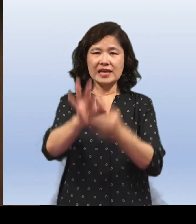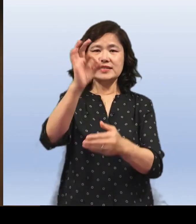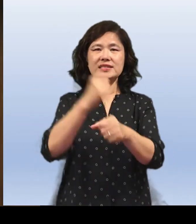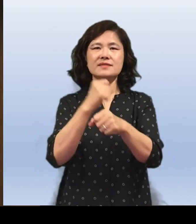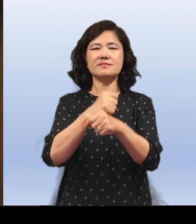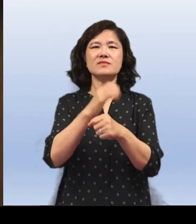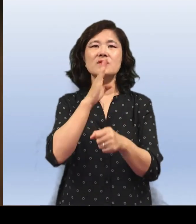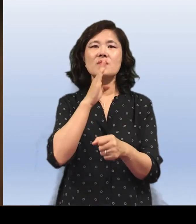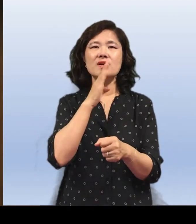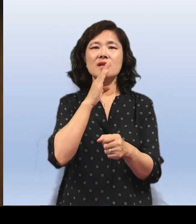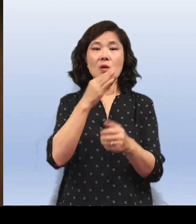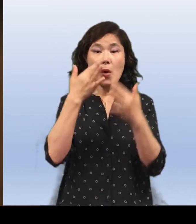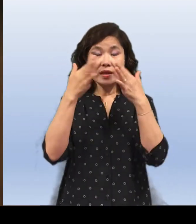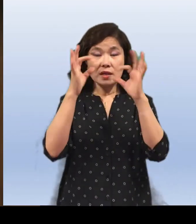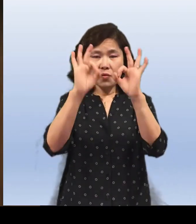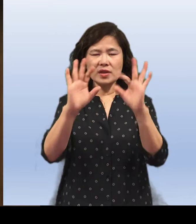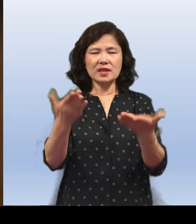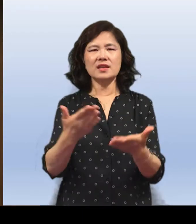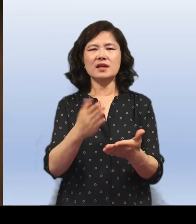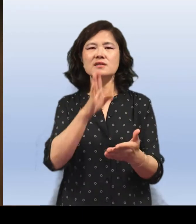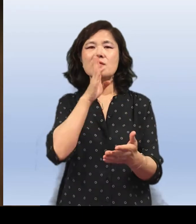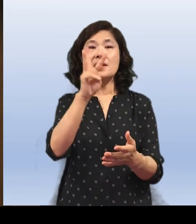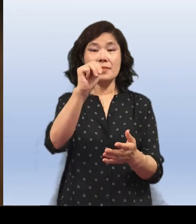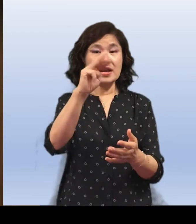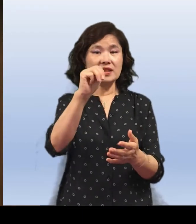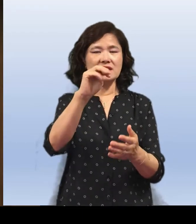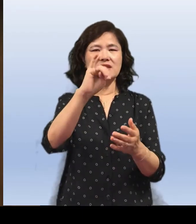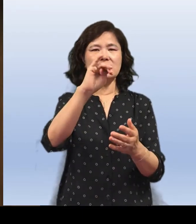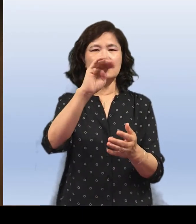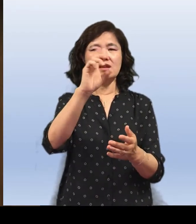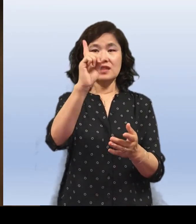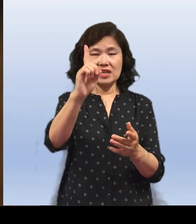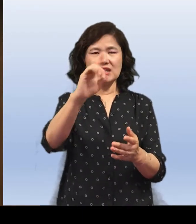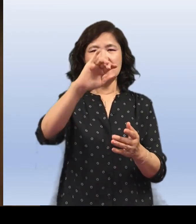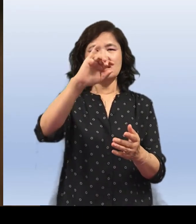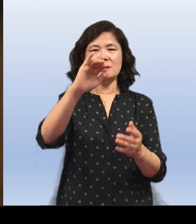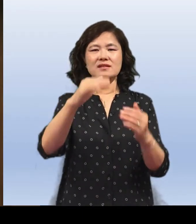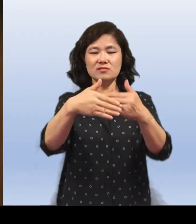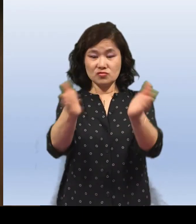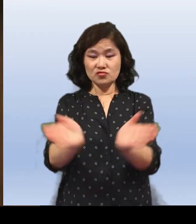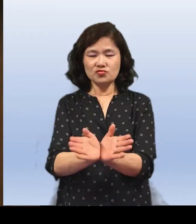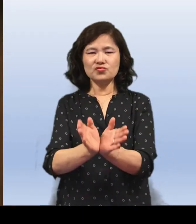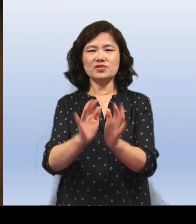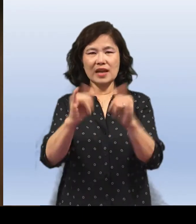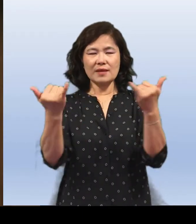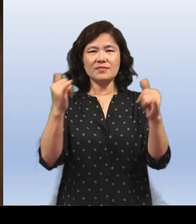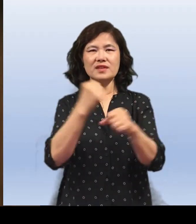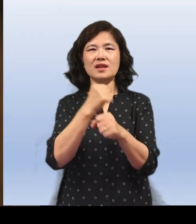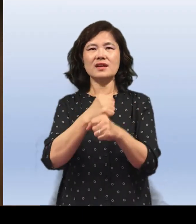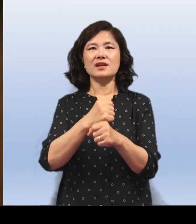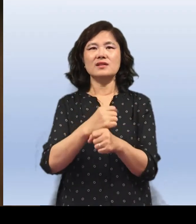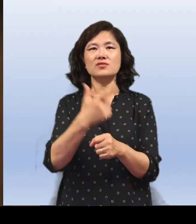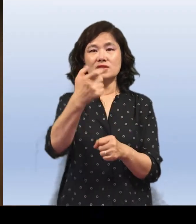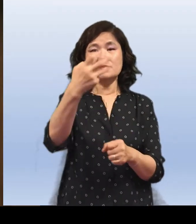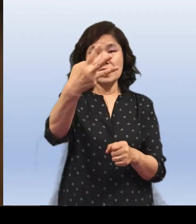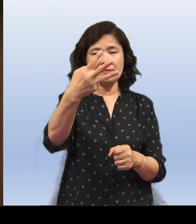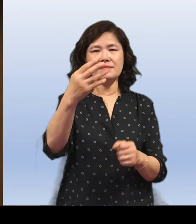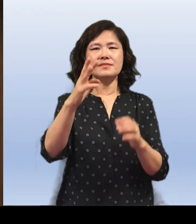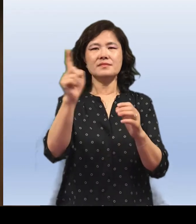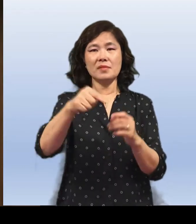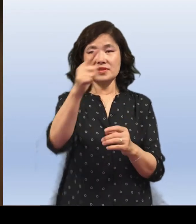홈페이지를 통해서 확인한 바로는 메릴랜드주의 54%의 거주민들이 백신의 2차 접종까지 마쳤다고